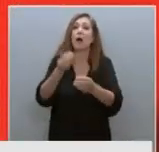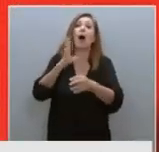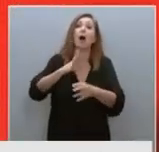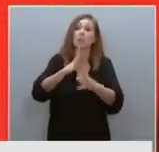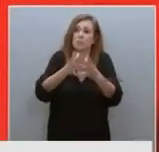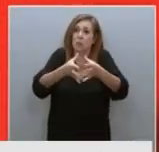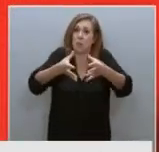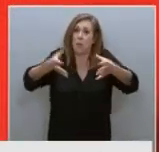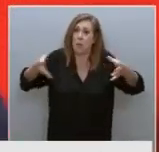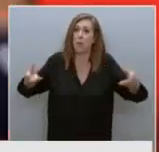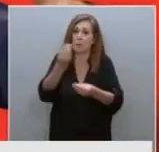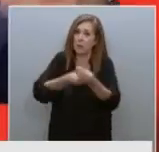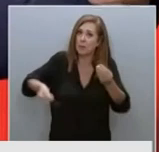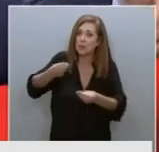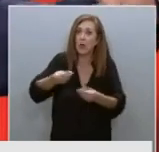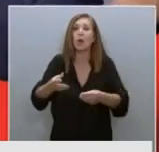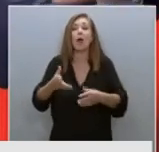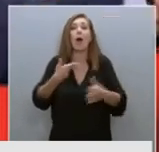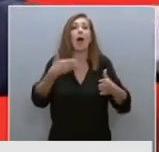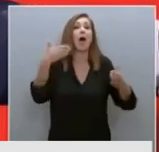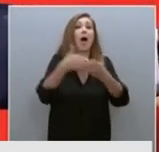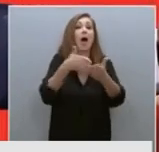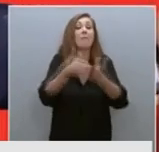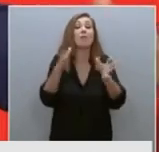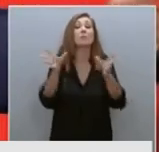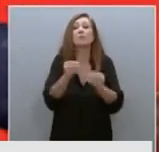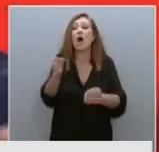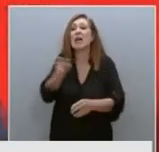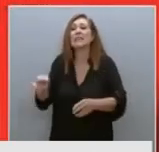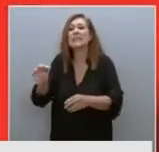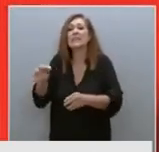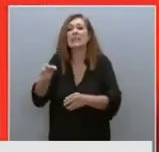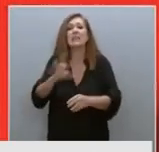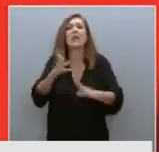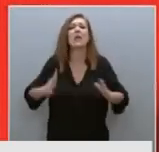της Υπαίθρου, την άρση των εμποδίων της νησιωτικότητας και της ορεινότητας,